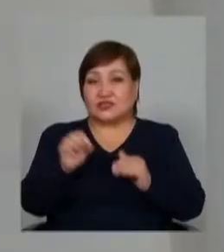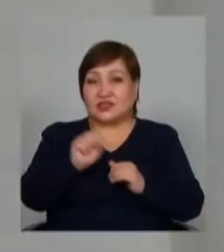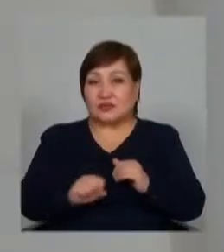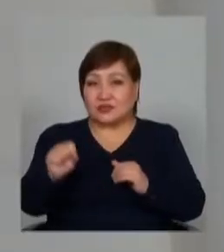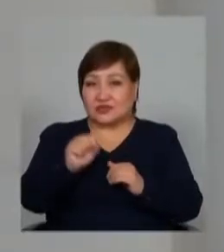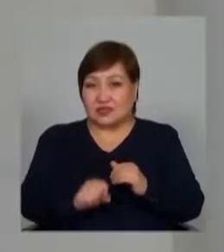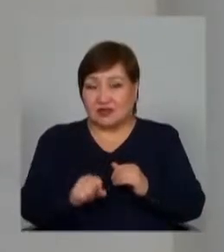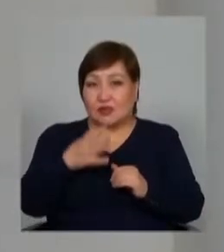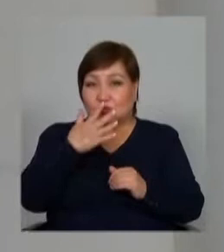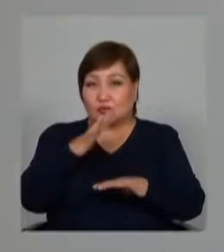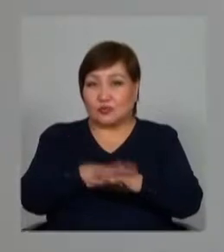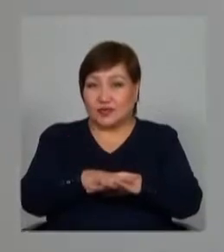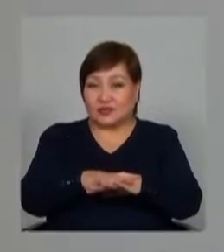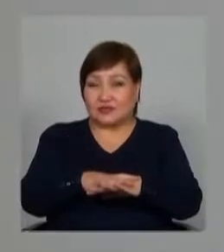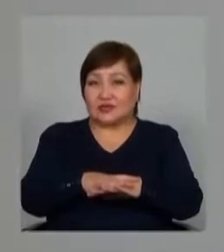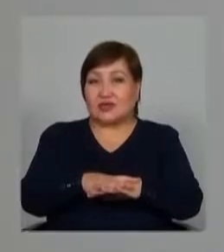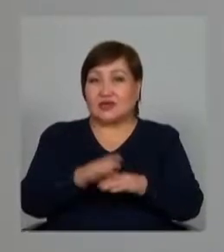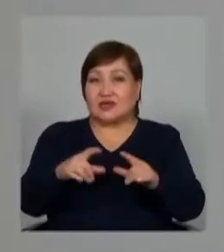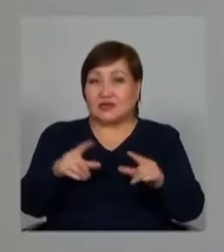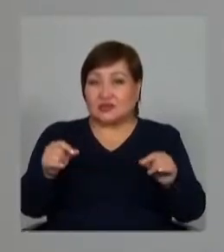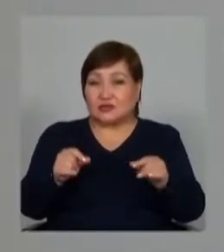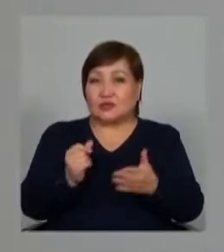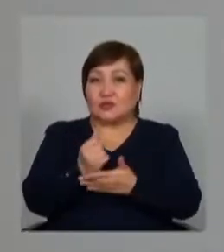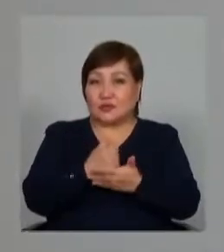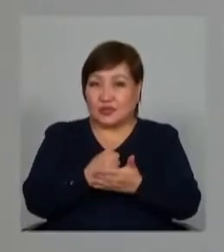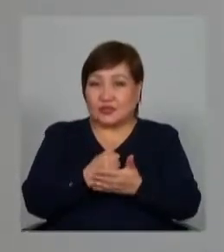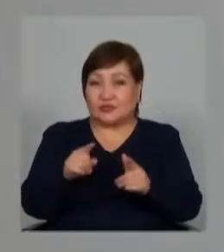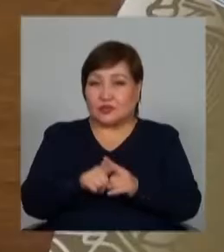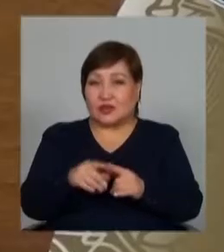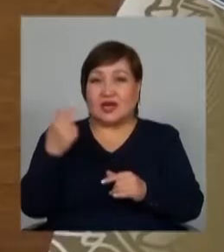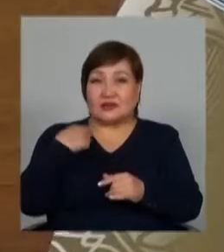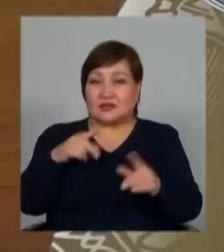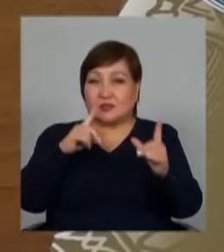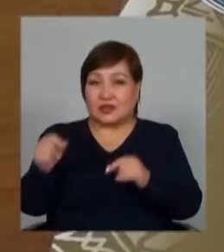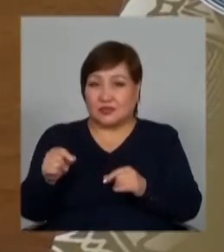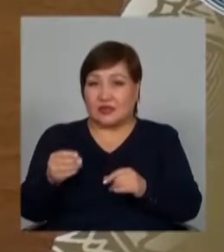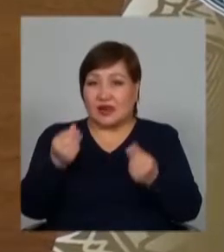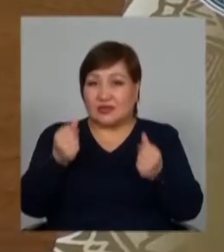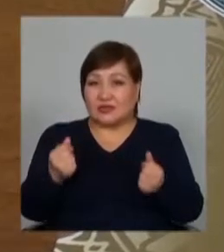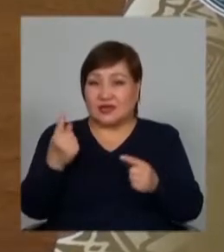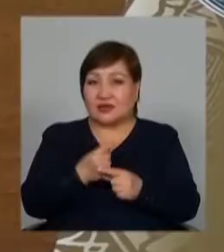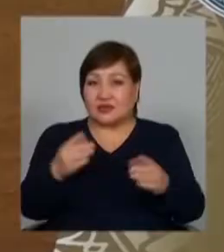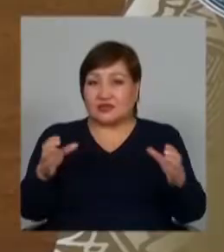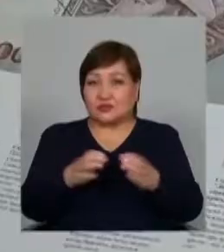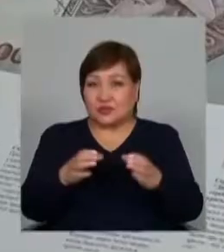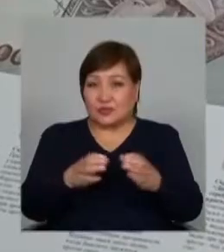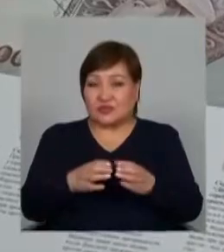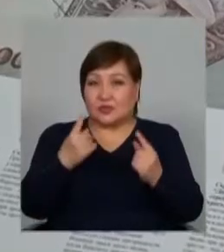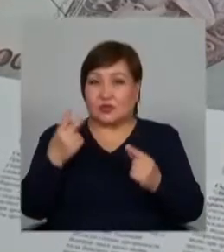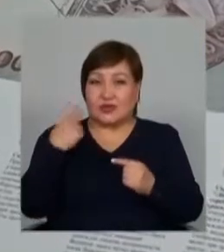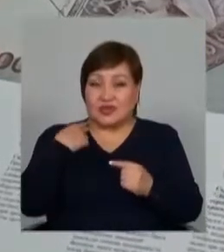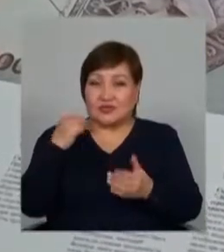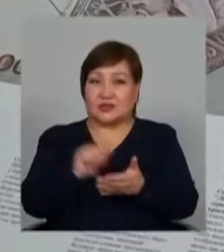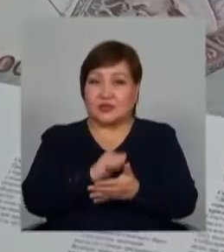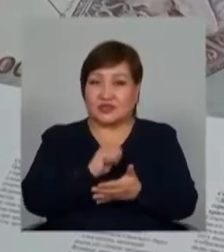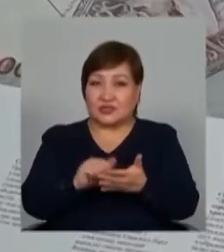теңге купюросының үлгілерін бекітті. Олар Англияға аттанып, теңгенің алғашқы топтамасы Ұлыбританияда басылып шықты. Халық арасында дүрбелең